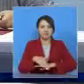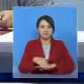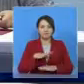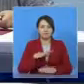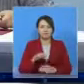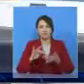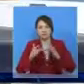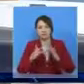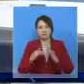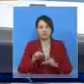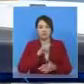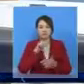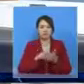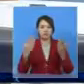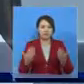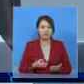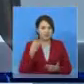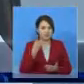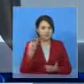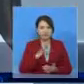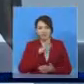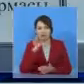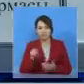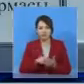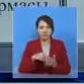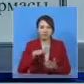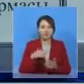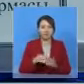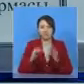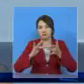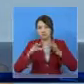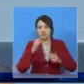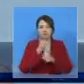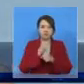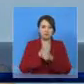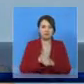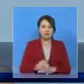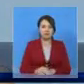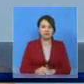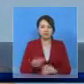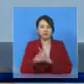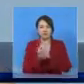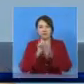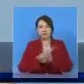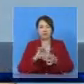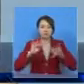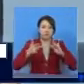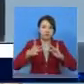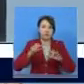ходе онлайн-брифинга жители задавали интересующих вопросы. Так один касался дистанционной работы. Перехода на дистанционную